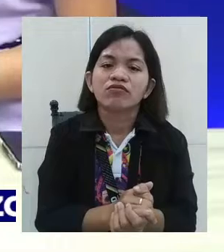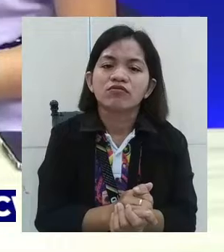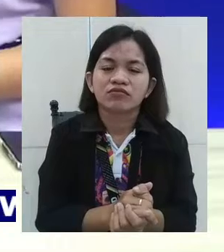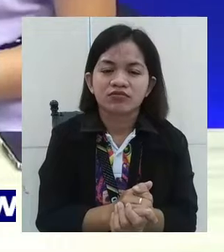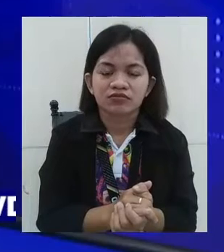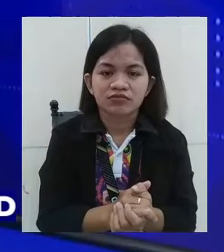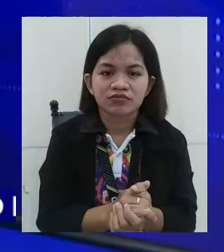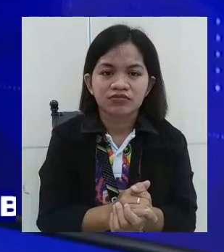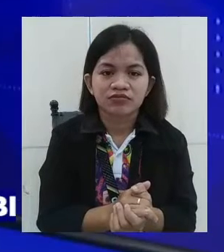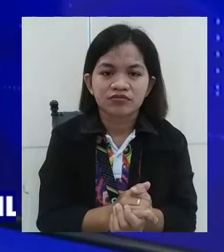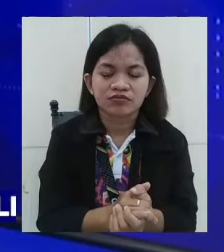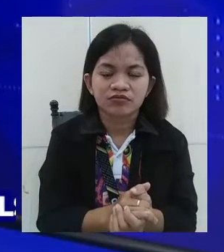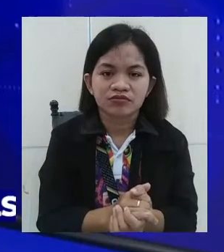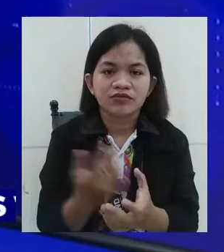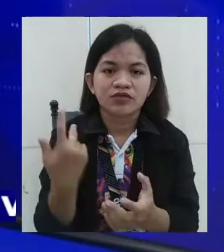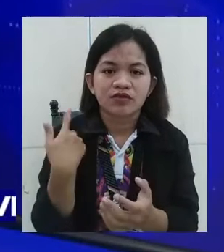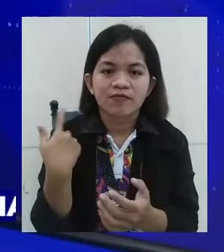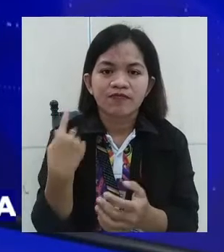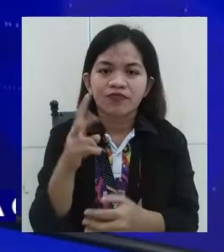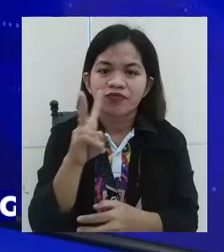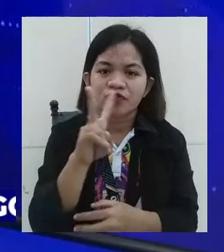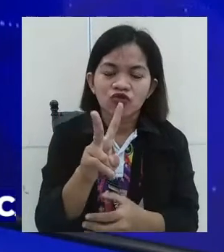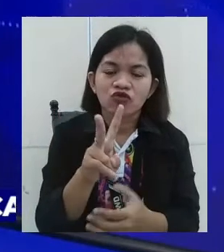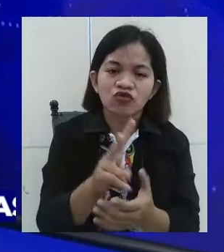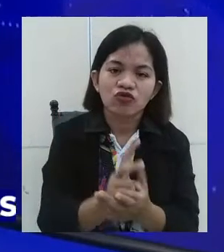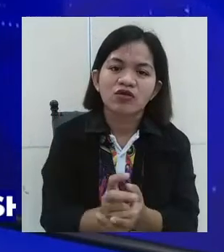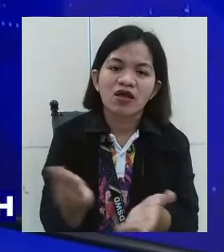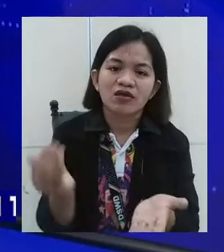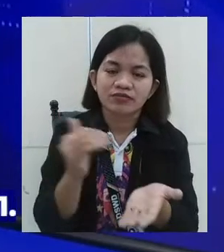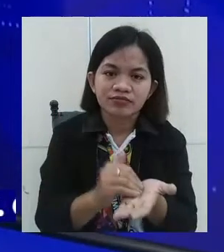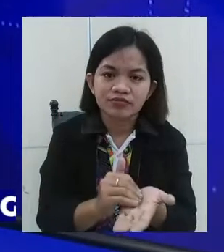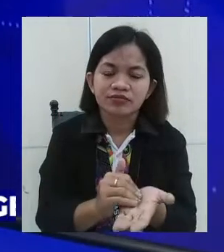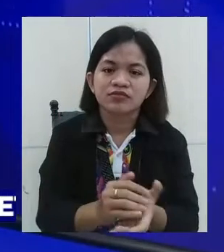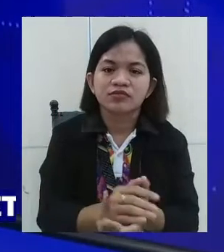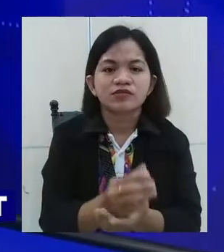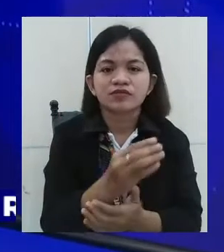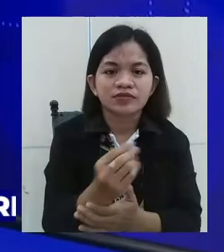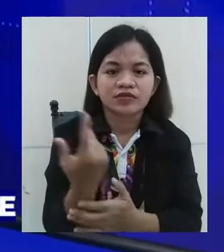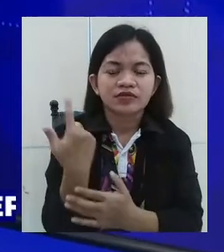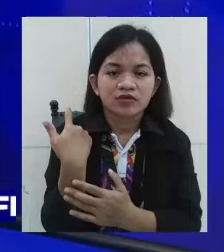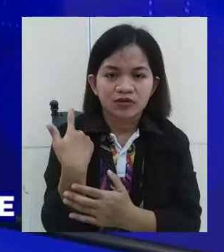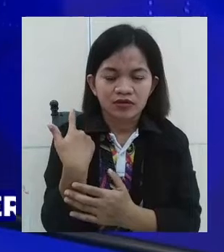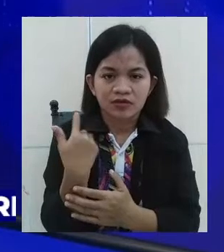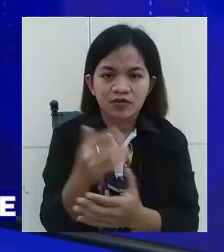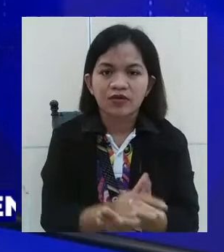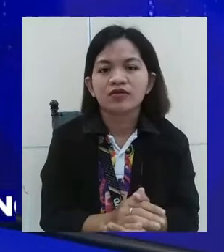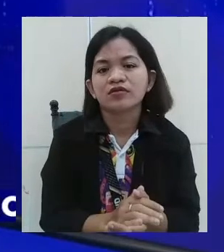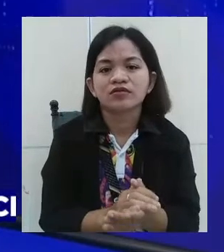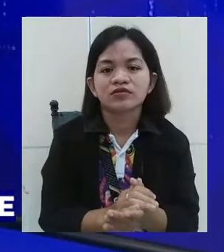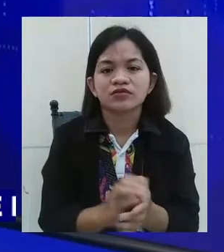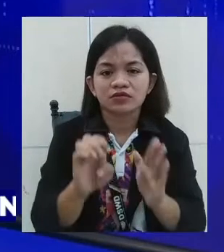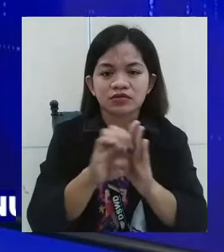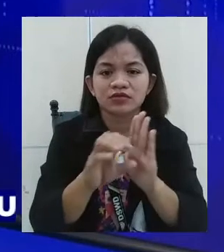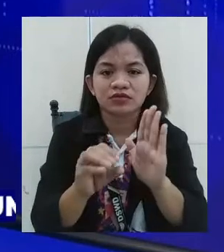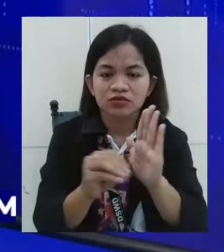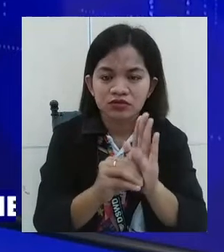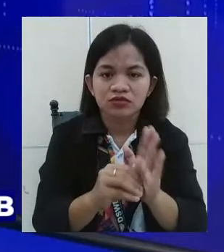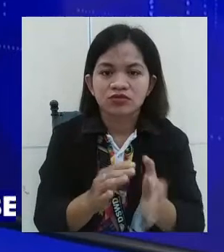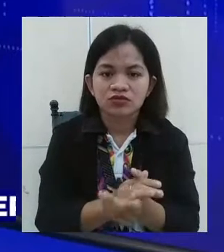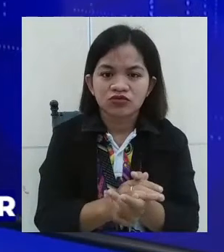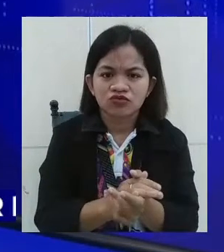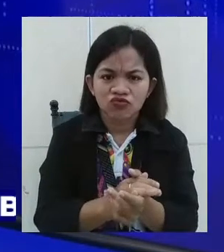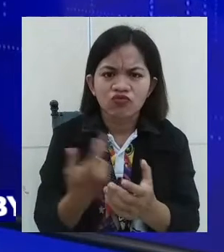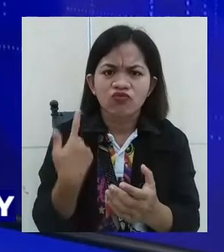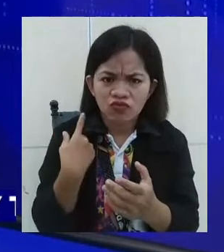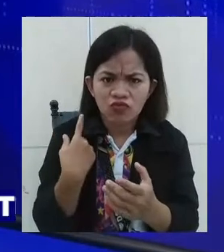guess 2 terms ako doon, na ito yung isang executive order na trinabaho namin bilang